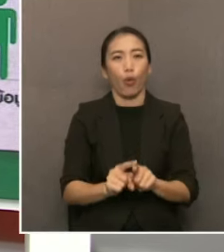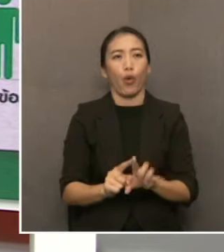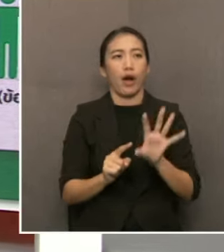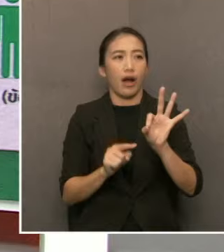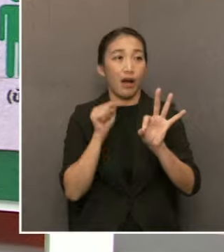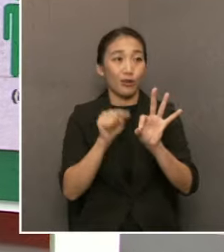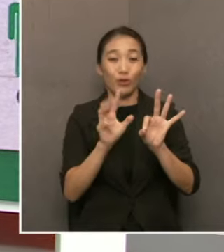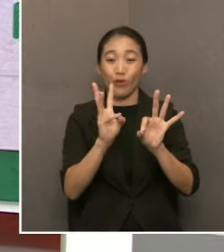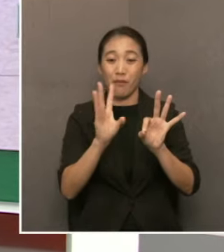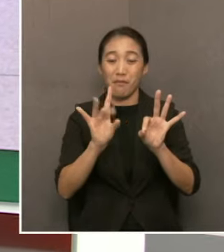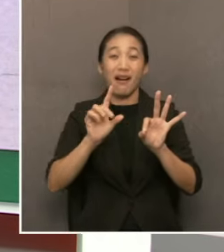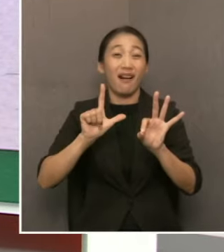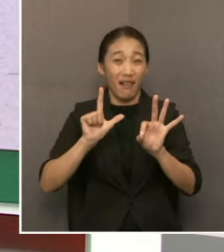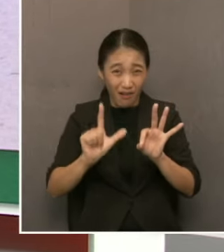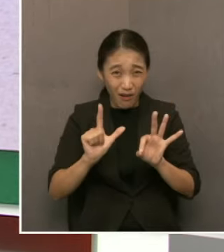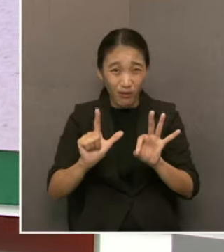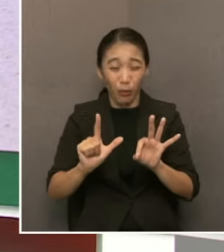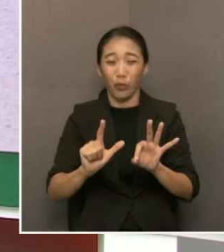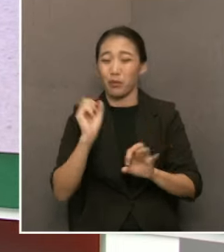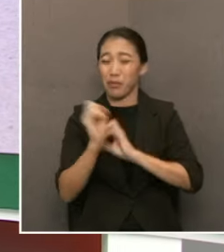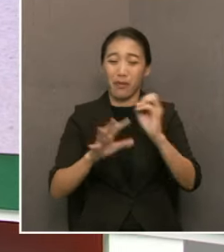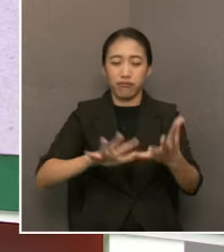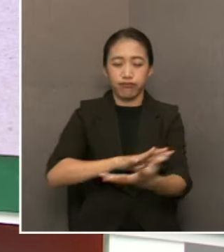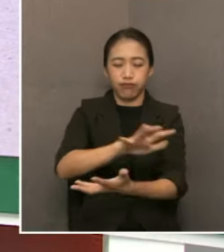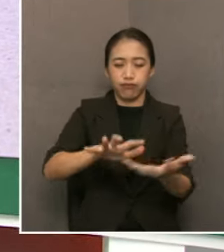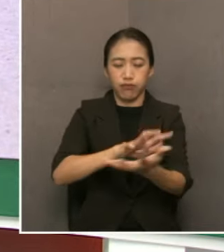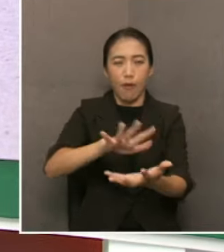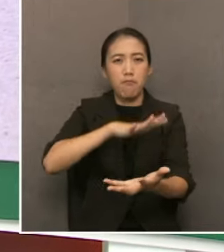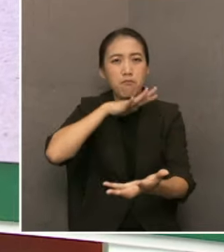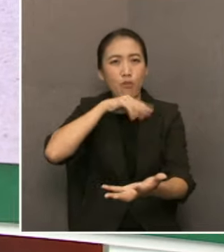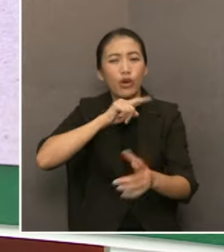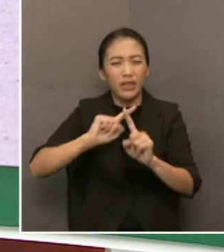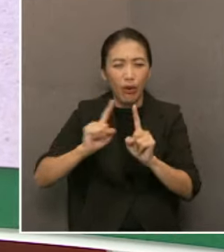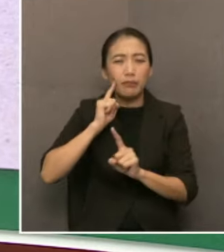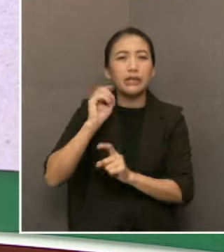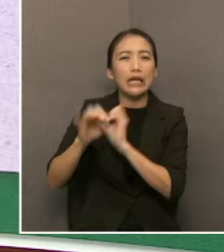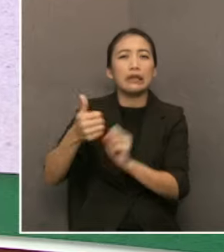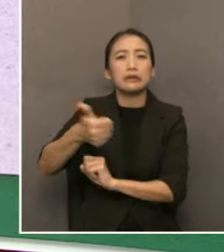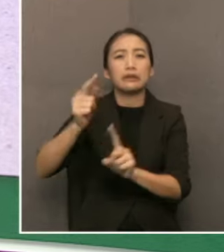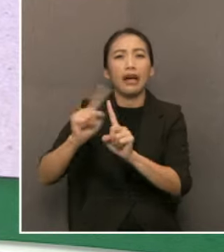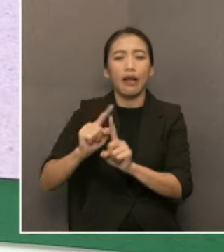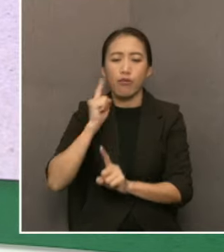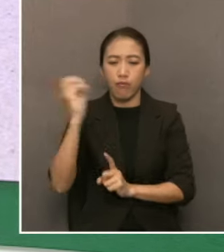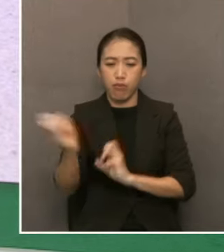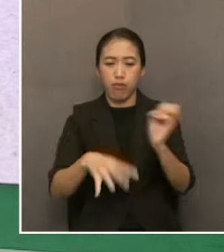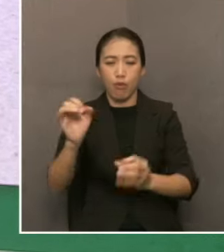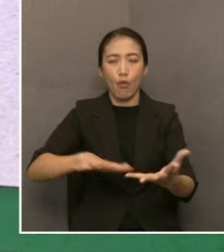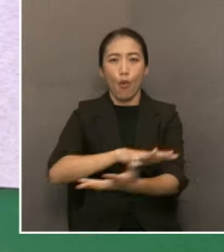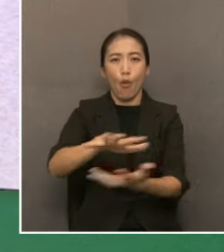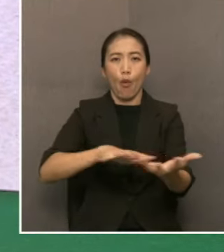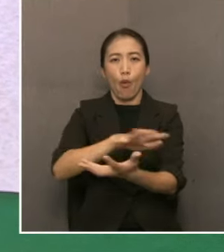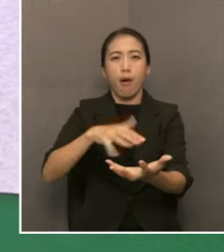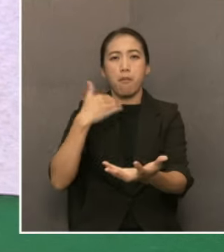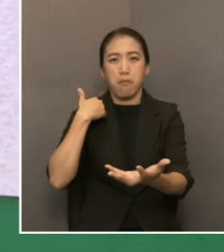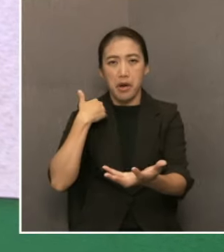ที่มีกลิ่นเหม็นเนี่ยมันก็ไปปะปนอยู่ในขยะมูลฝอยชุมชนพูดง่ายๆไม่มีการแยกขยะทิ้งรวมแบบนี้นะคะเจอขยะ